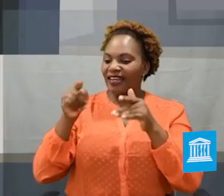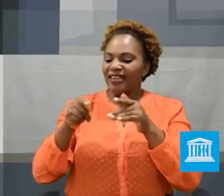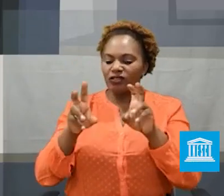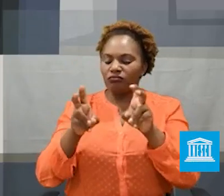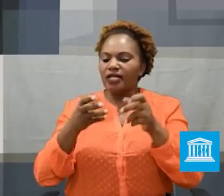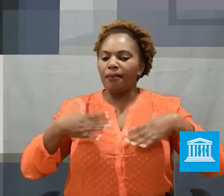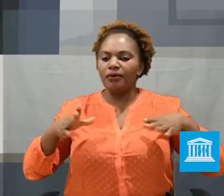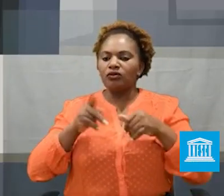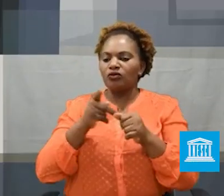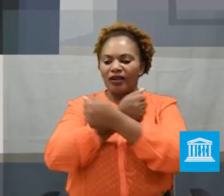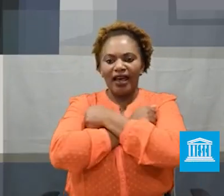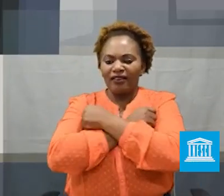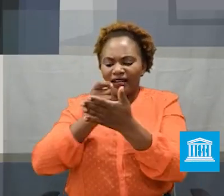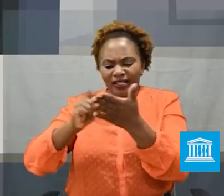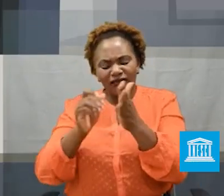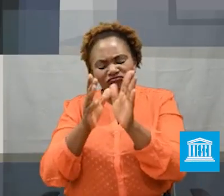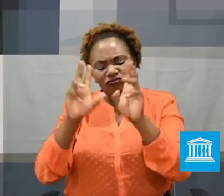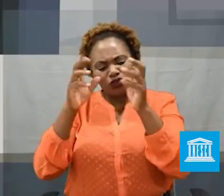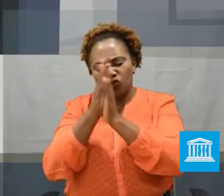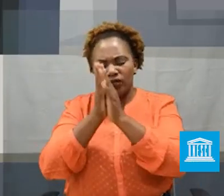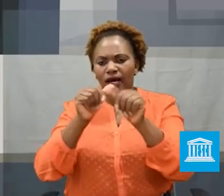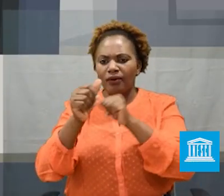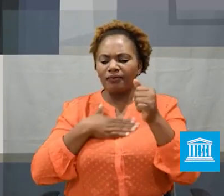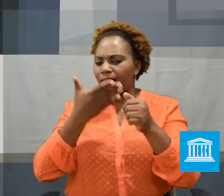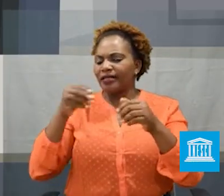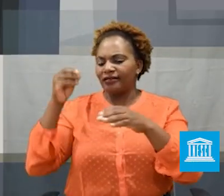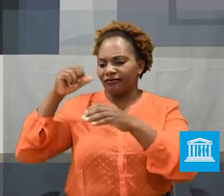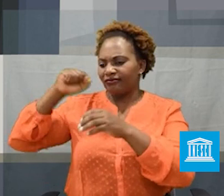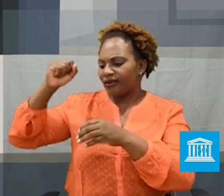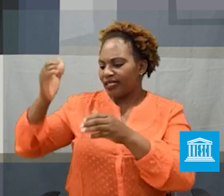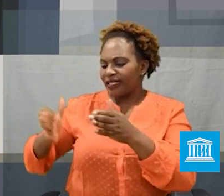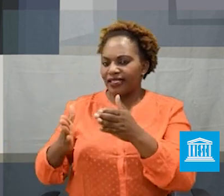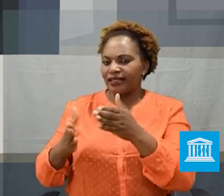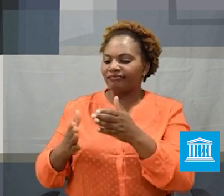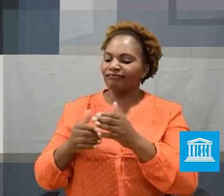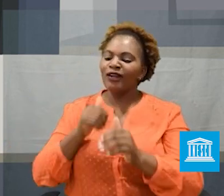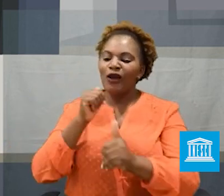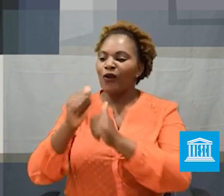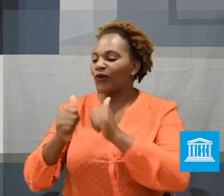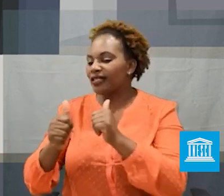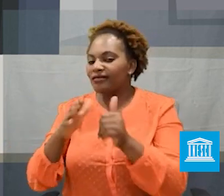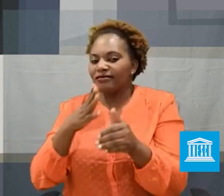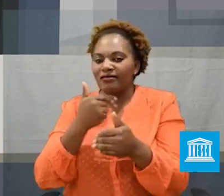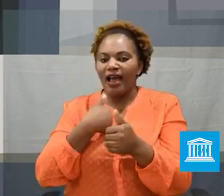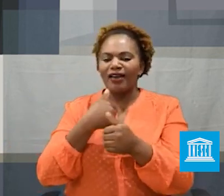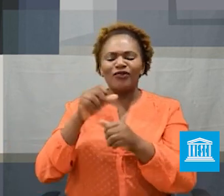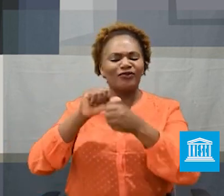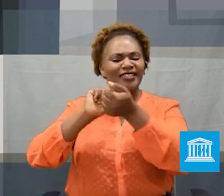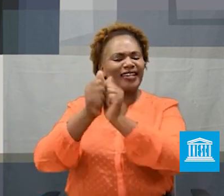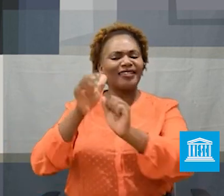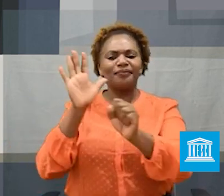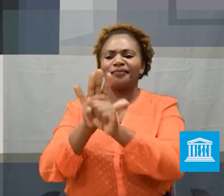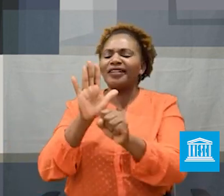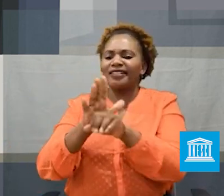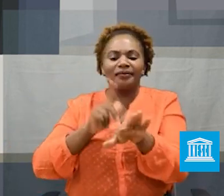Voavy namoaka lahatsoratra momba ny kandidato hoanako amin'ny fifidianana ilay mpanao gazetinao iny. Iza amireo moa kandidato hoananao? Ohatra ny miovaova foana mantsy